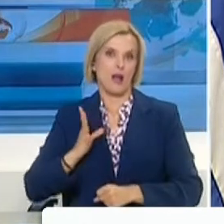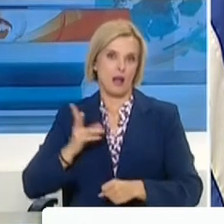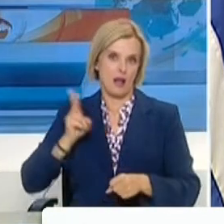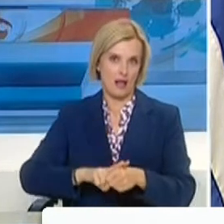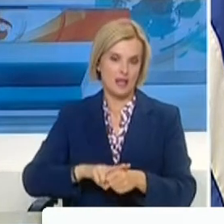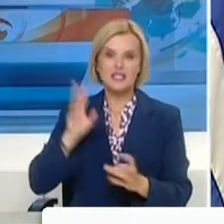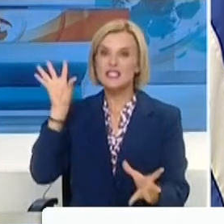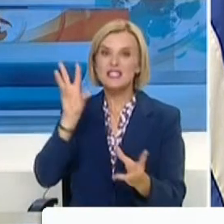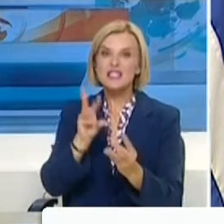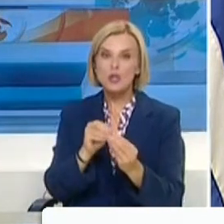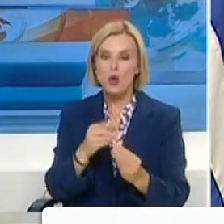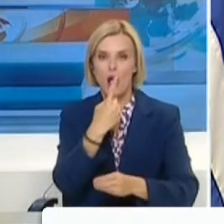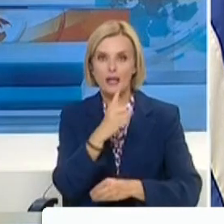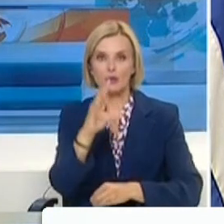χώρα.